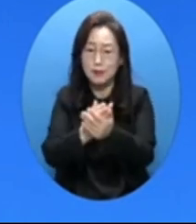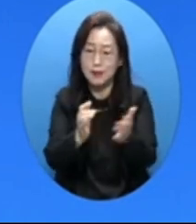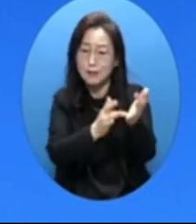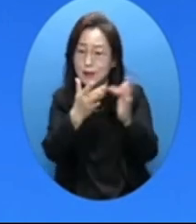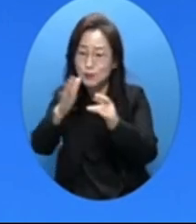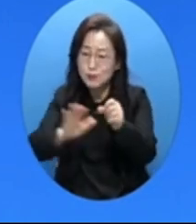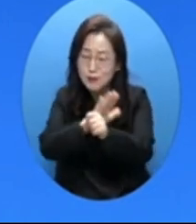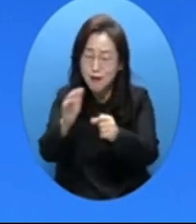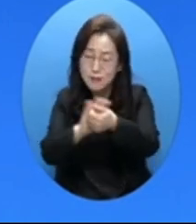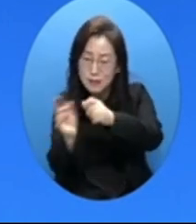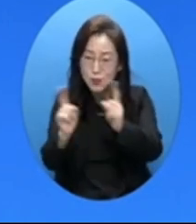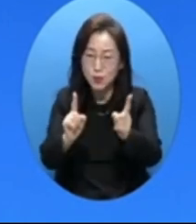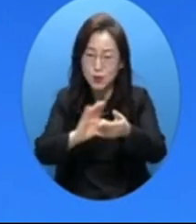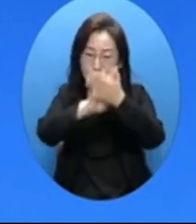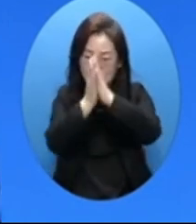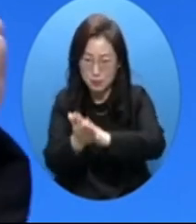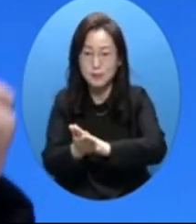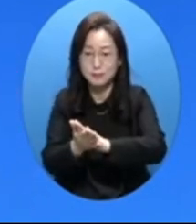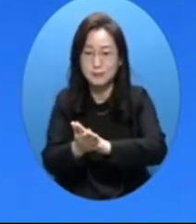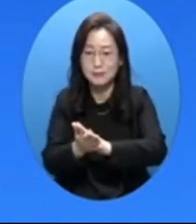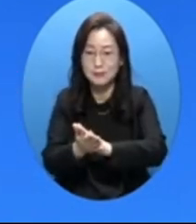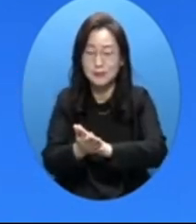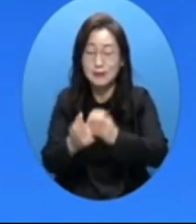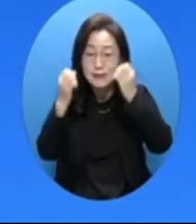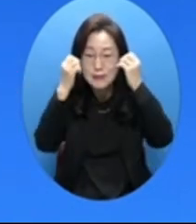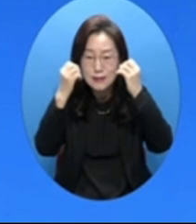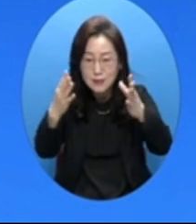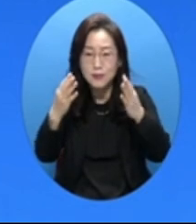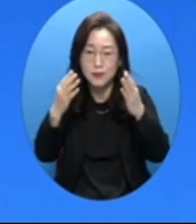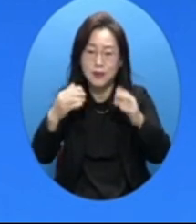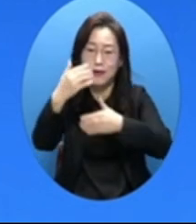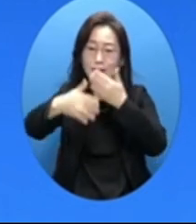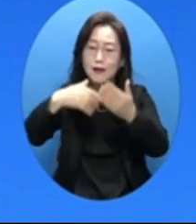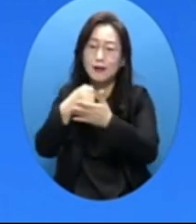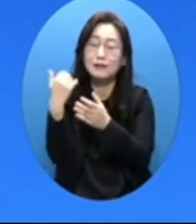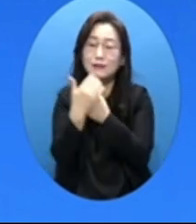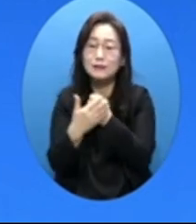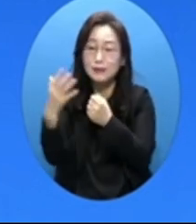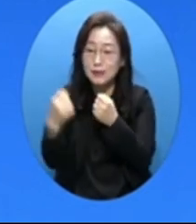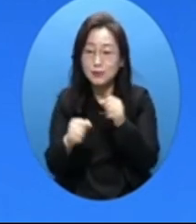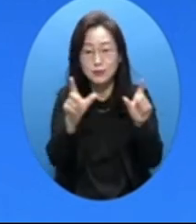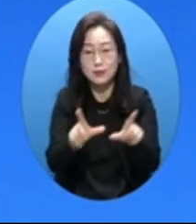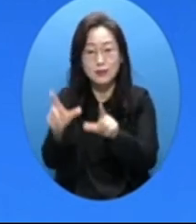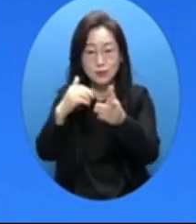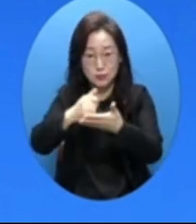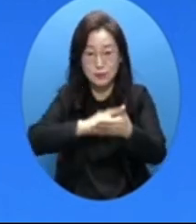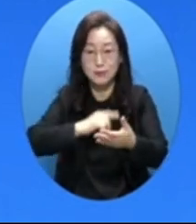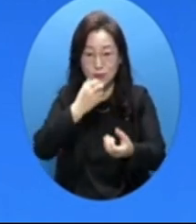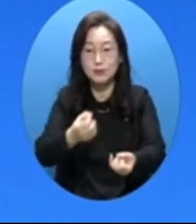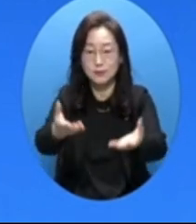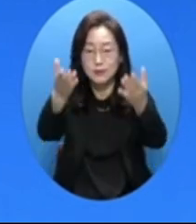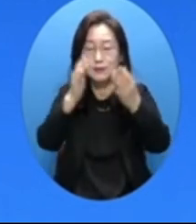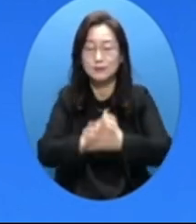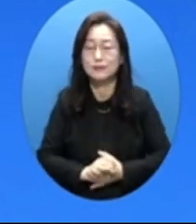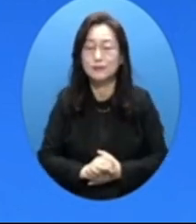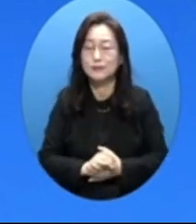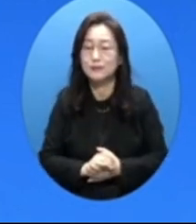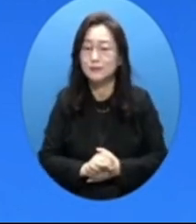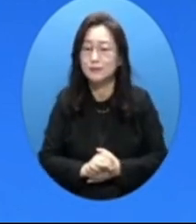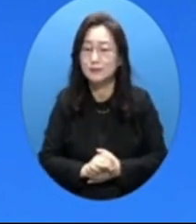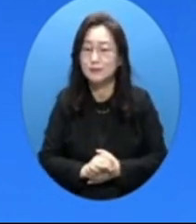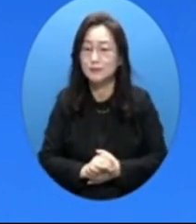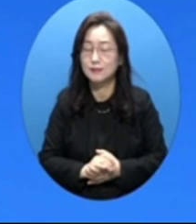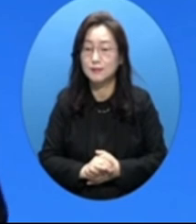세상으로 치료받고 변화받아서 새롭게 하나님 은혜까지 살아가는 여러분 모두가 되기를 주님으로 축원합니다